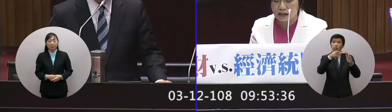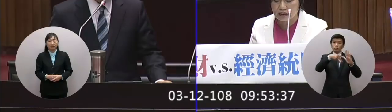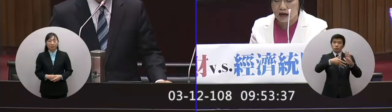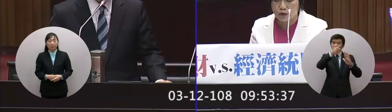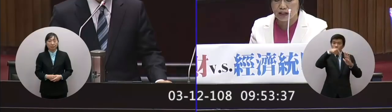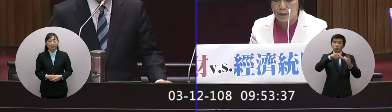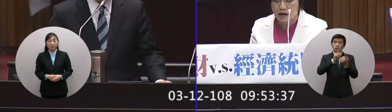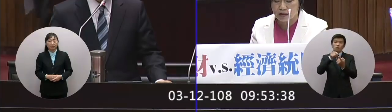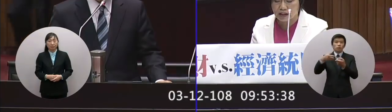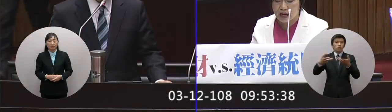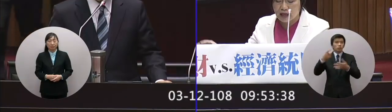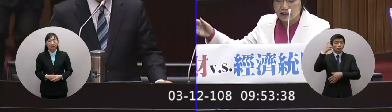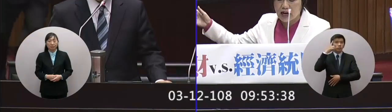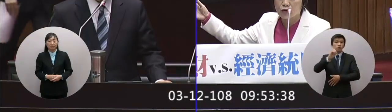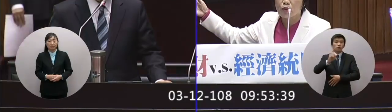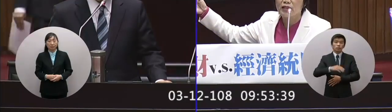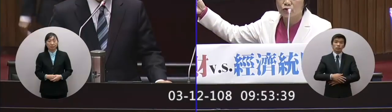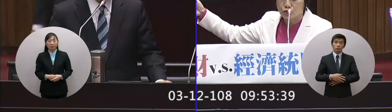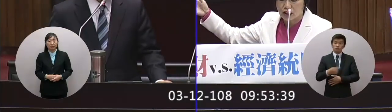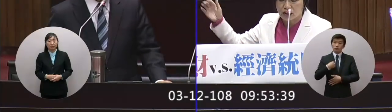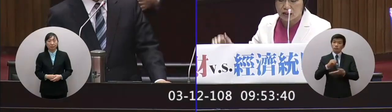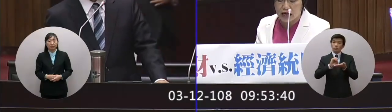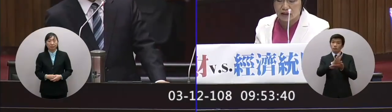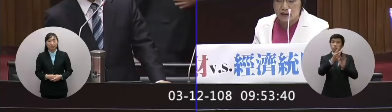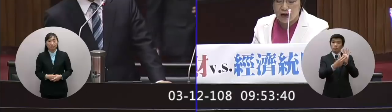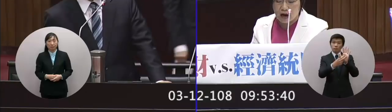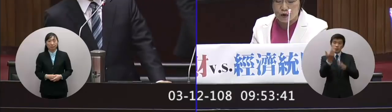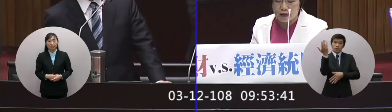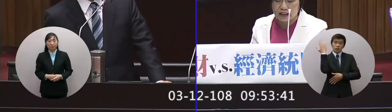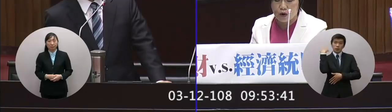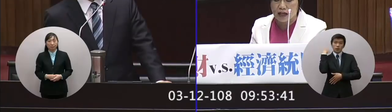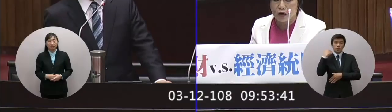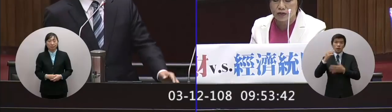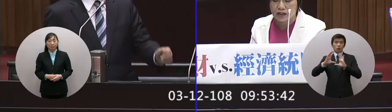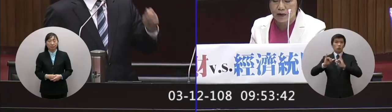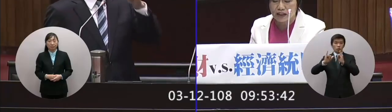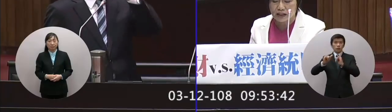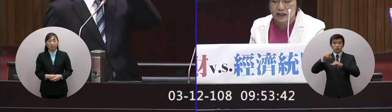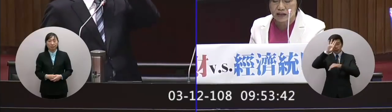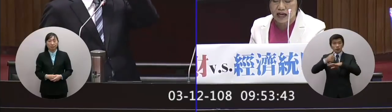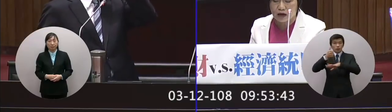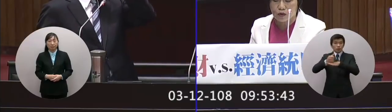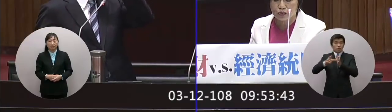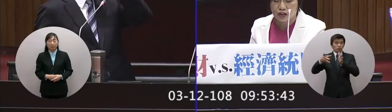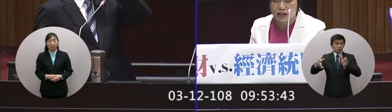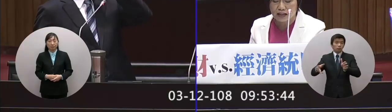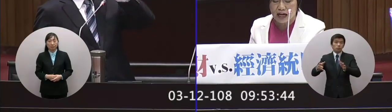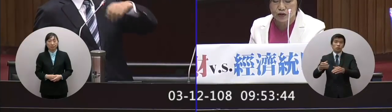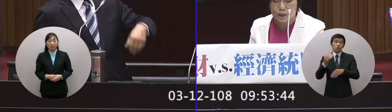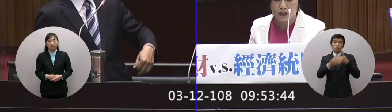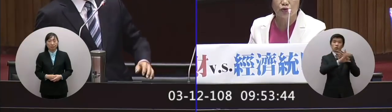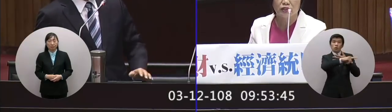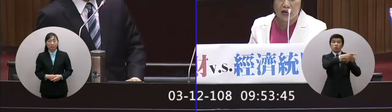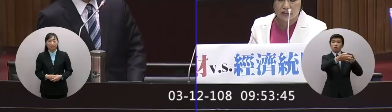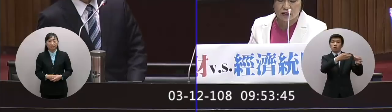个，我先跟院长报告一下，在国民党主政的时代呢，我们的侨外投资台湾的金额在过去10年